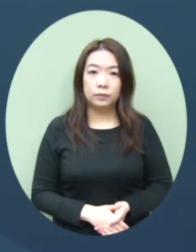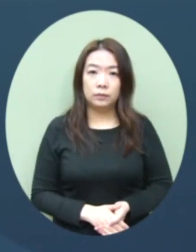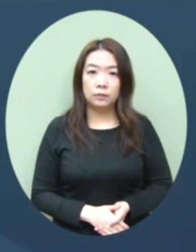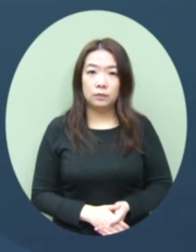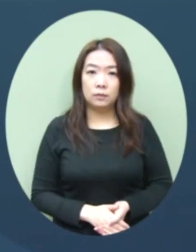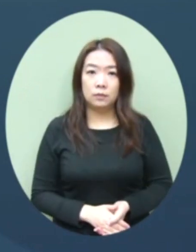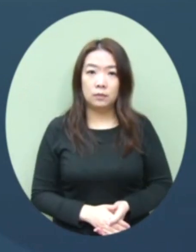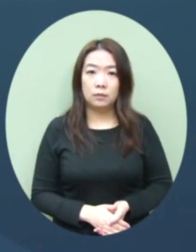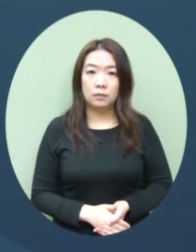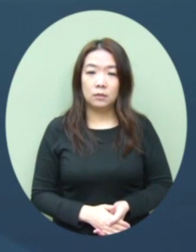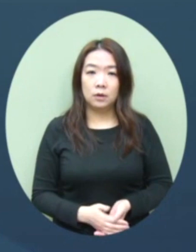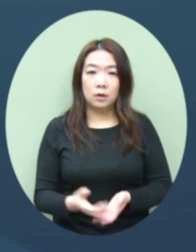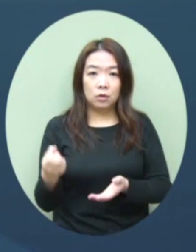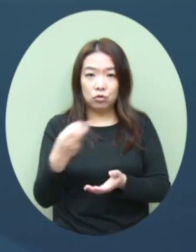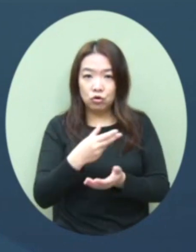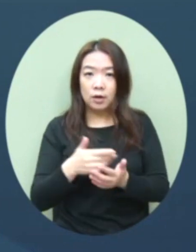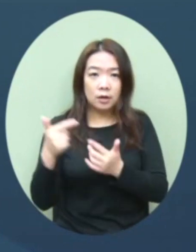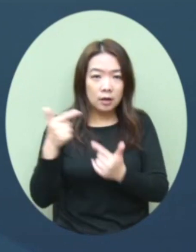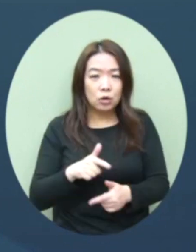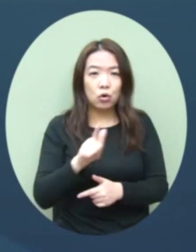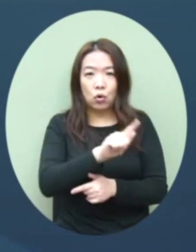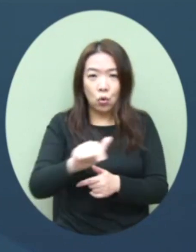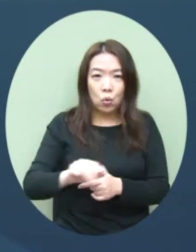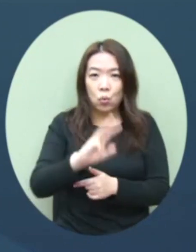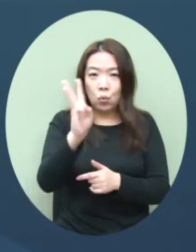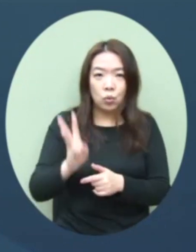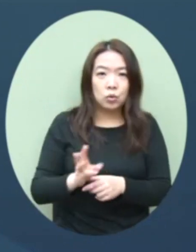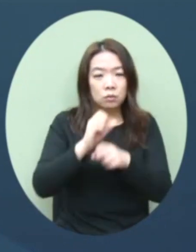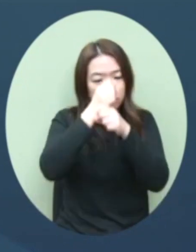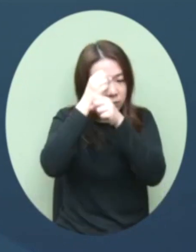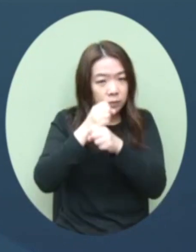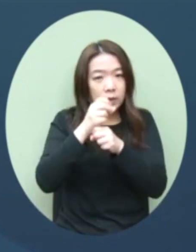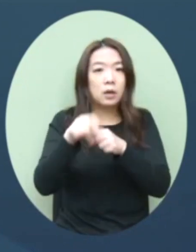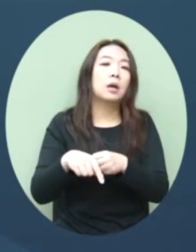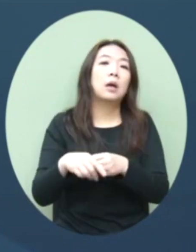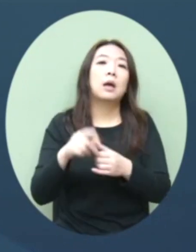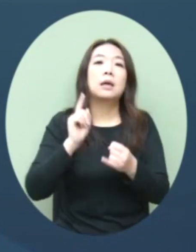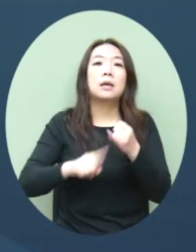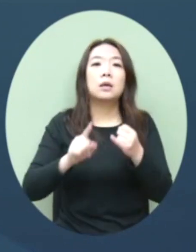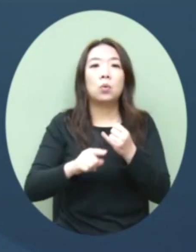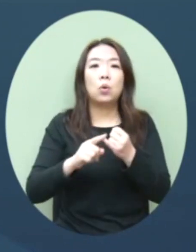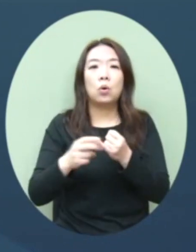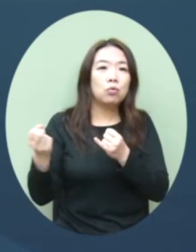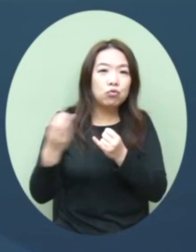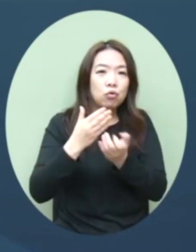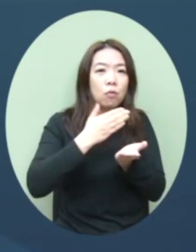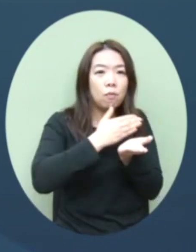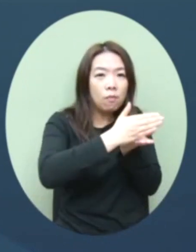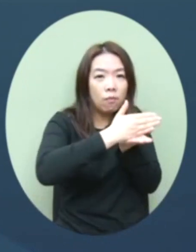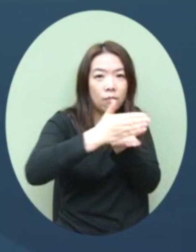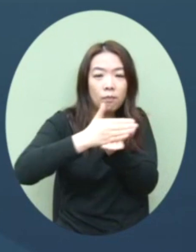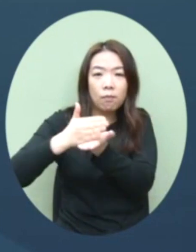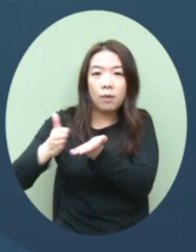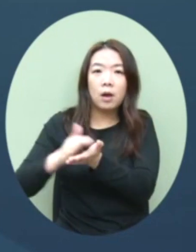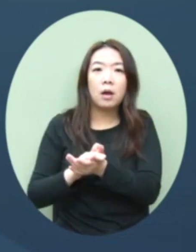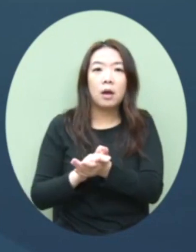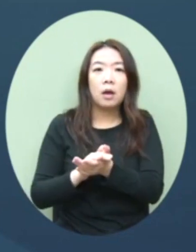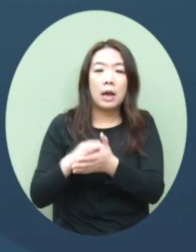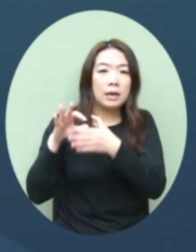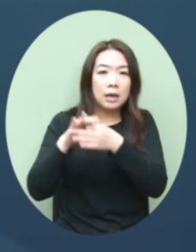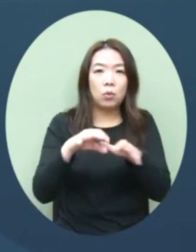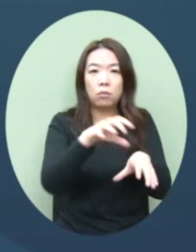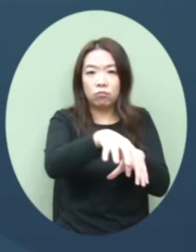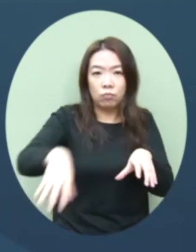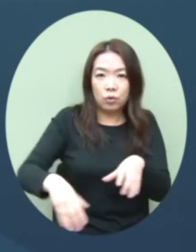继续以污水检测的结果派发给更加广泛的派发给该区的